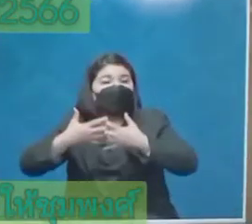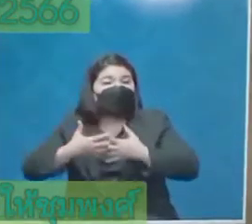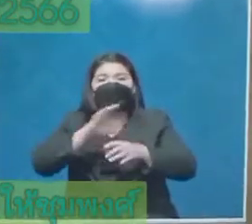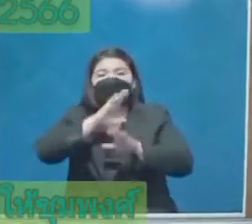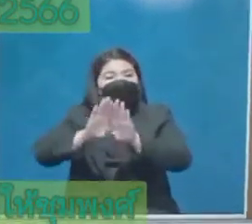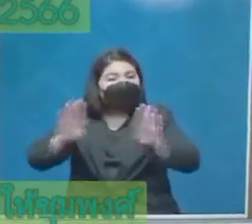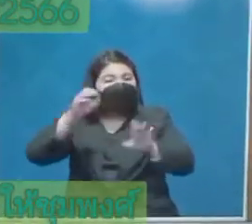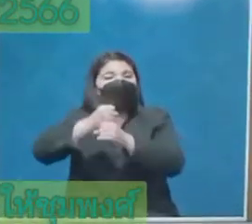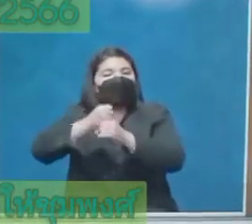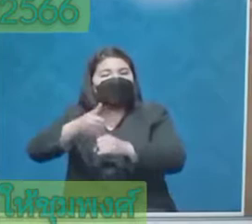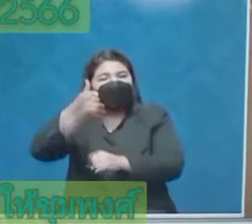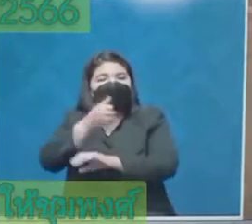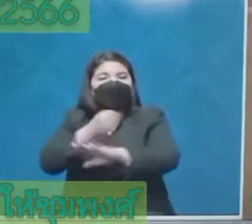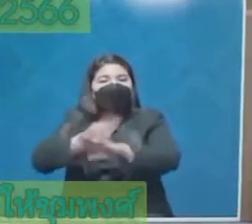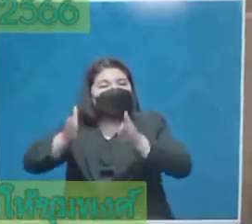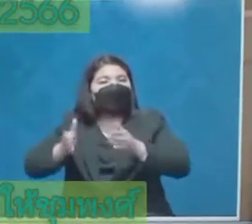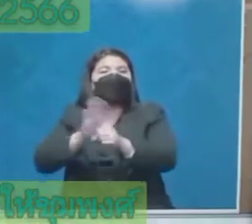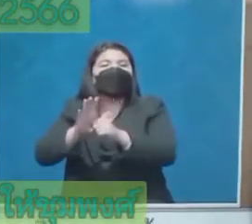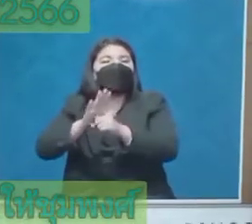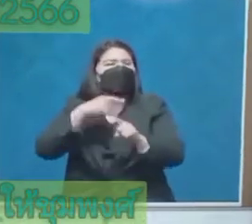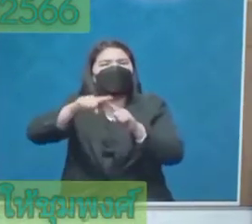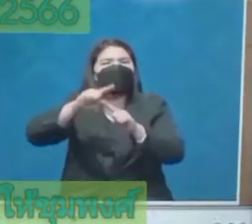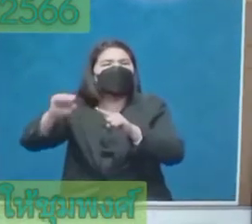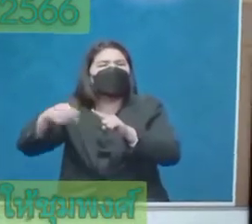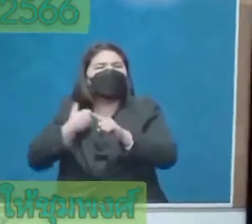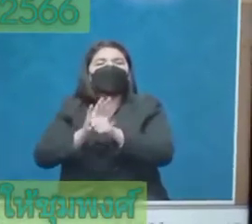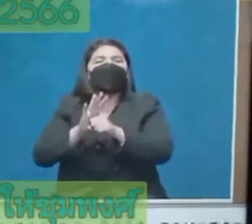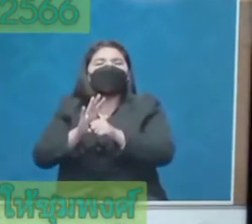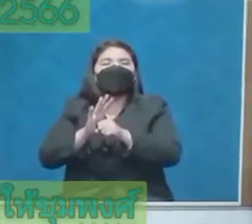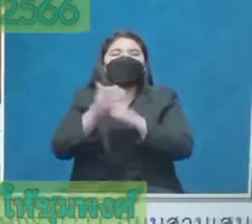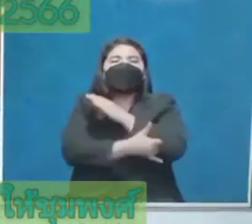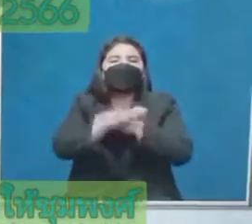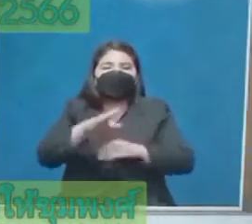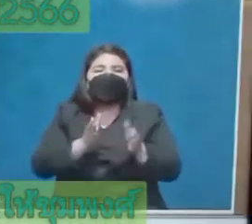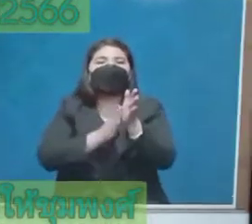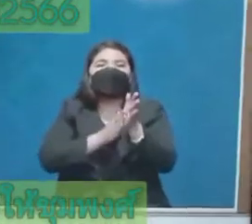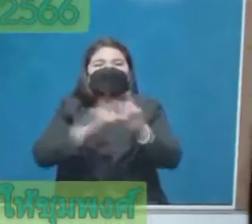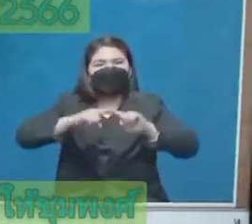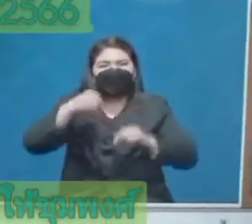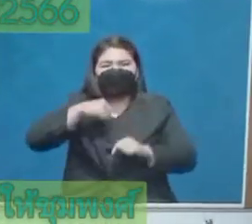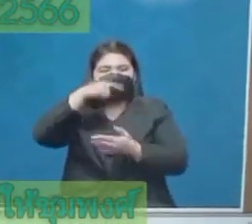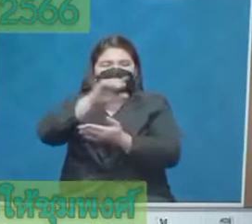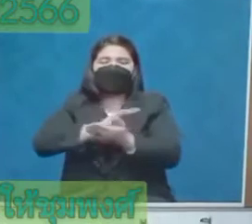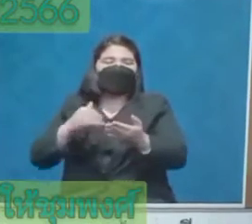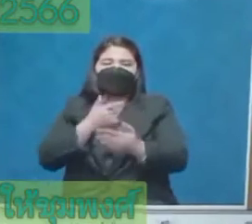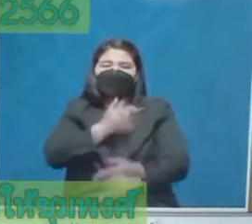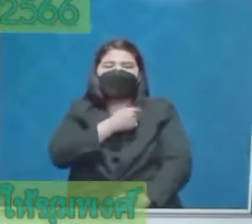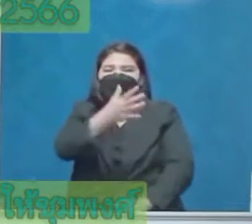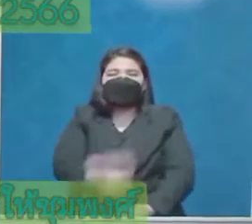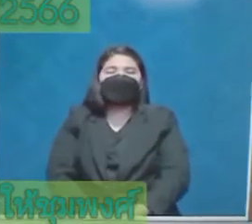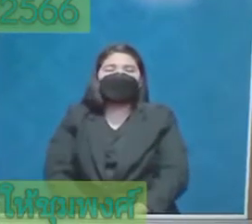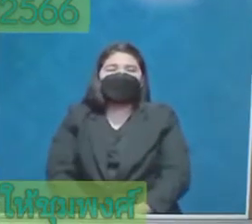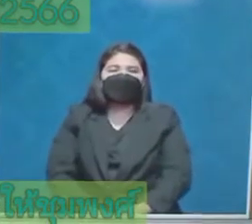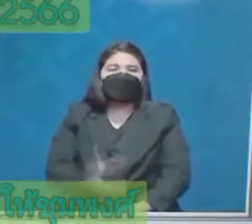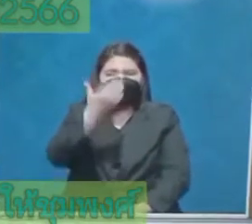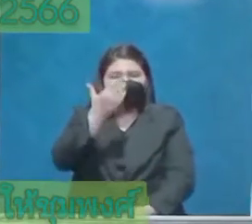ถเปิดทำงานได้มีแรงงานที่เพียงพอแฟคทอรี่แซนด์บ็อกซ์ก็ทำให้เขาที่รับคำชื่นชมประเทศแต่ในประเทศไม่พอใจทุ